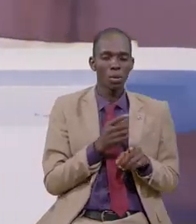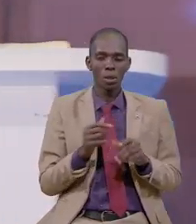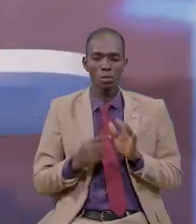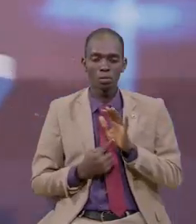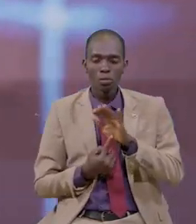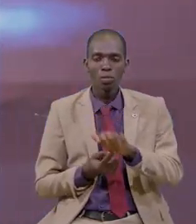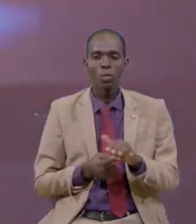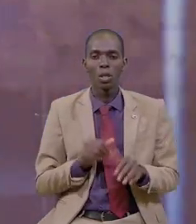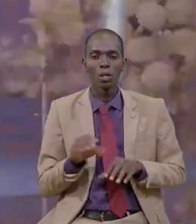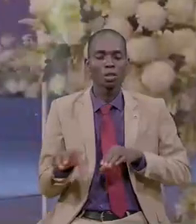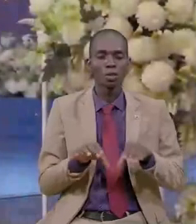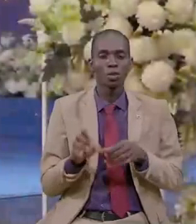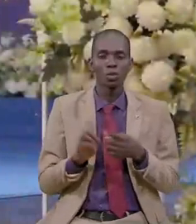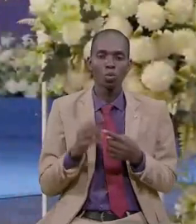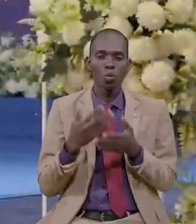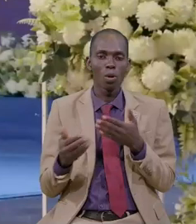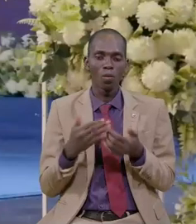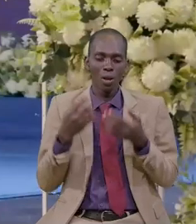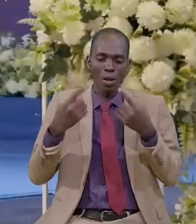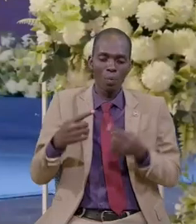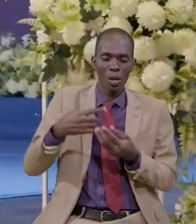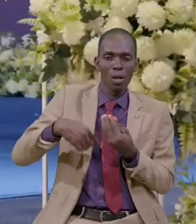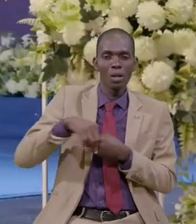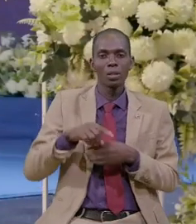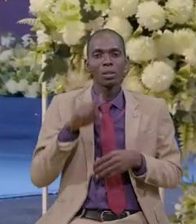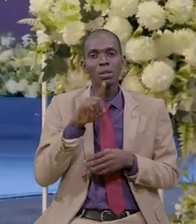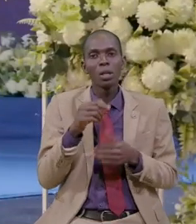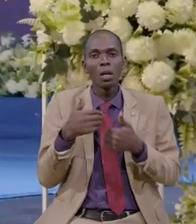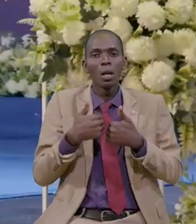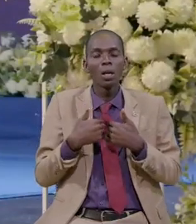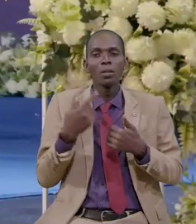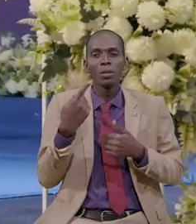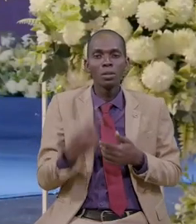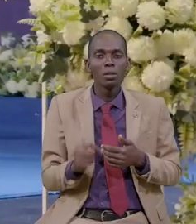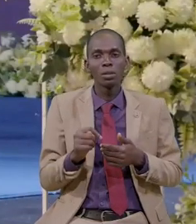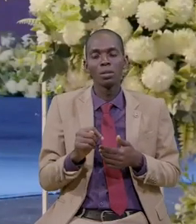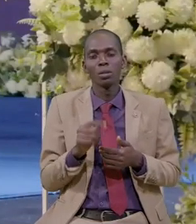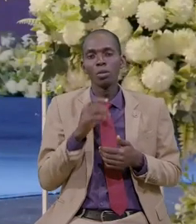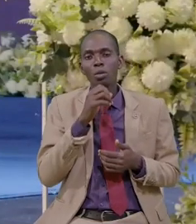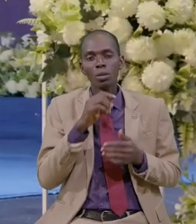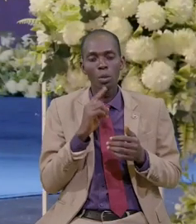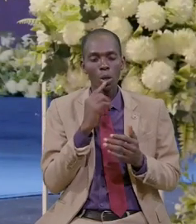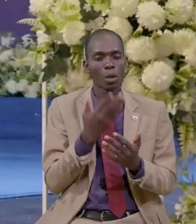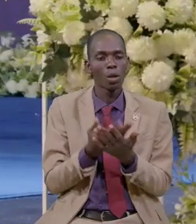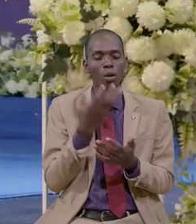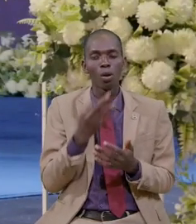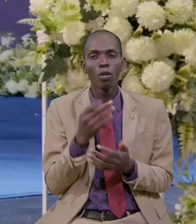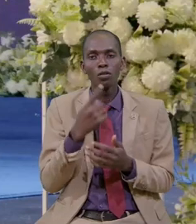Dans tout ce qui se passe autour d'eux. Ils ont les rides, les signes du vieil